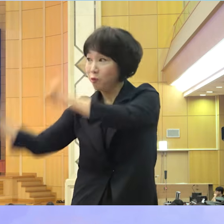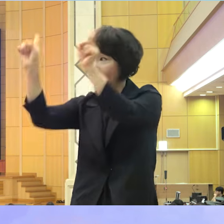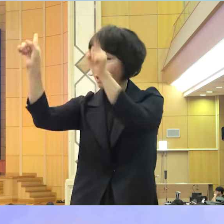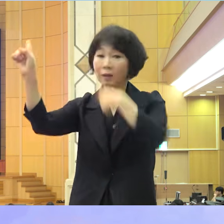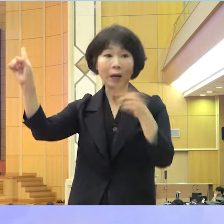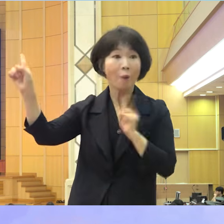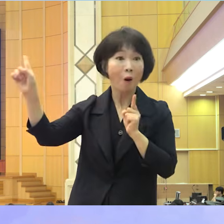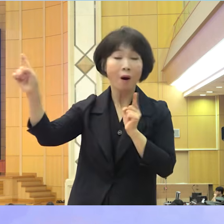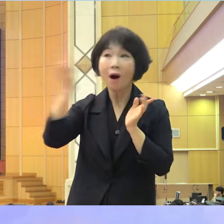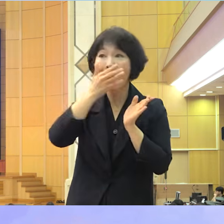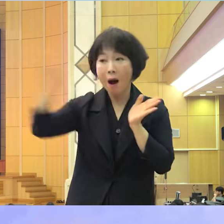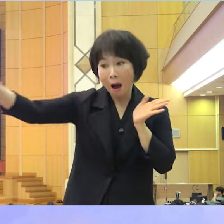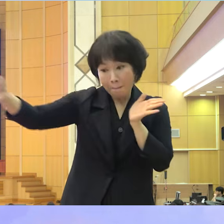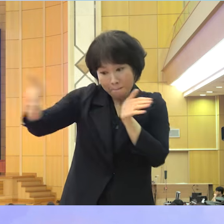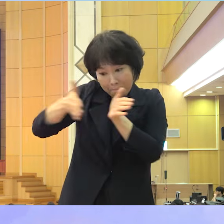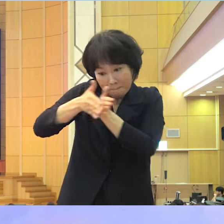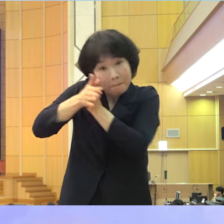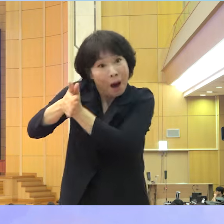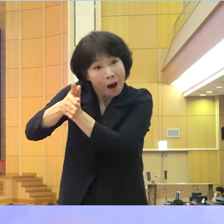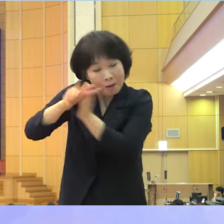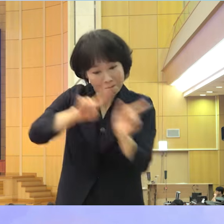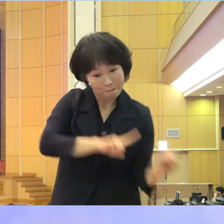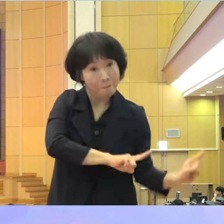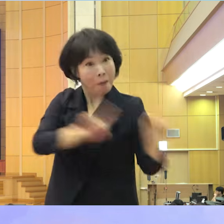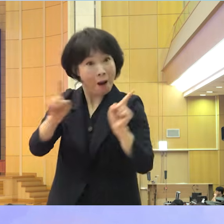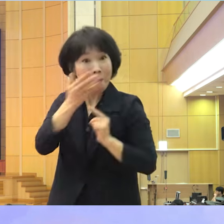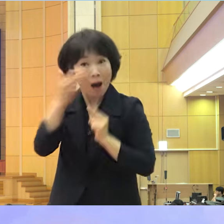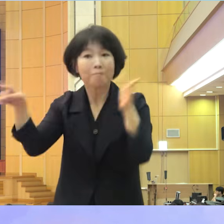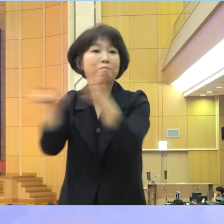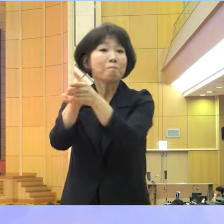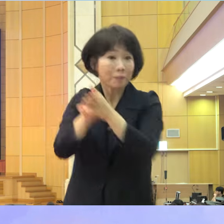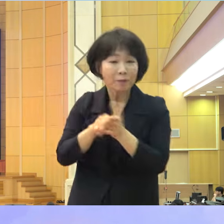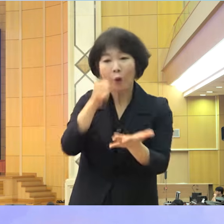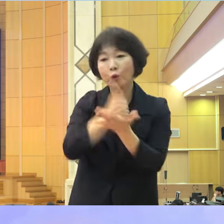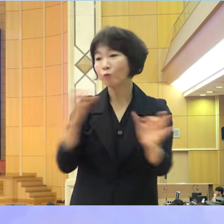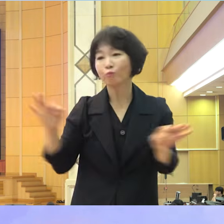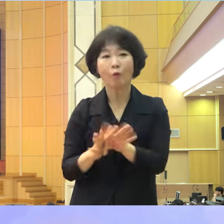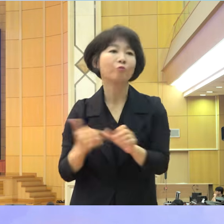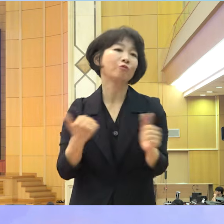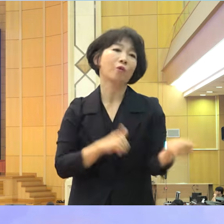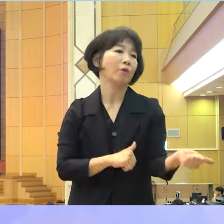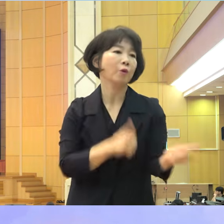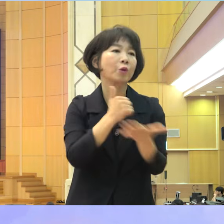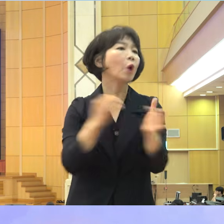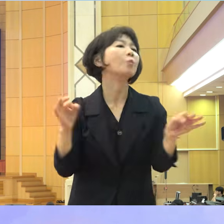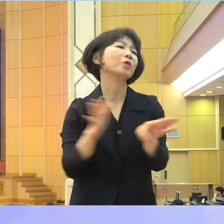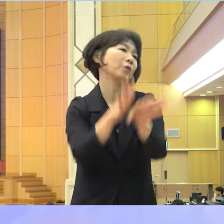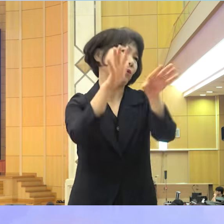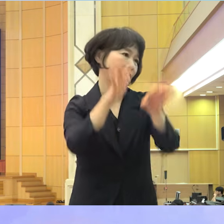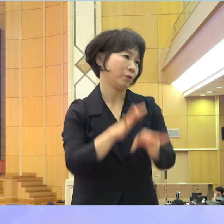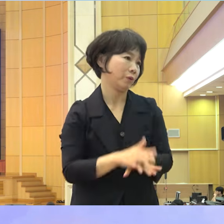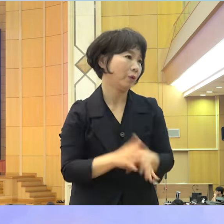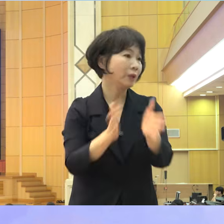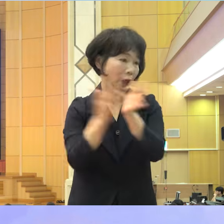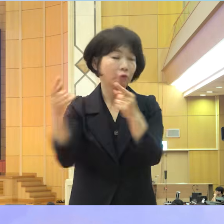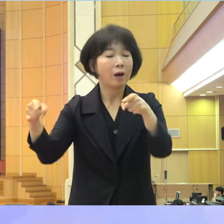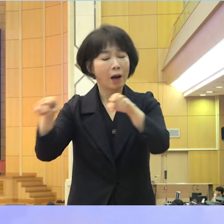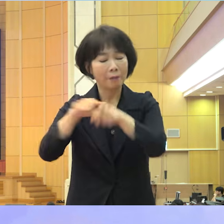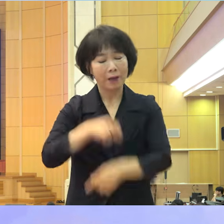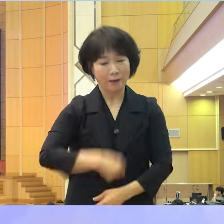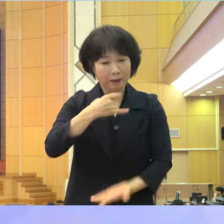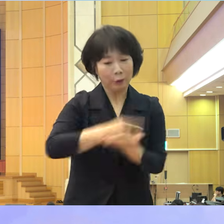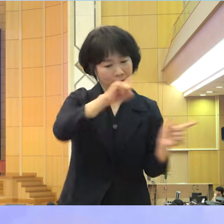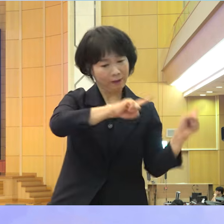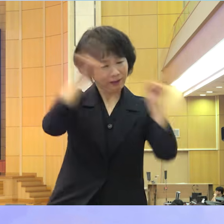의인으로 살아났다는 걸 믿는 순간 우리 죄는 죽고, 믿는 순간 우리는 예수님과 함께